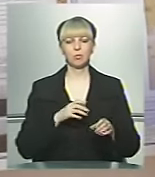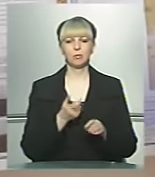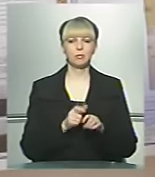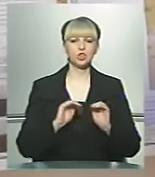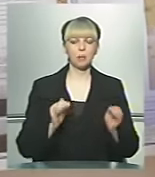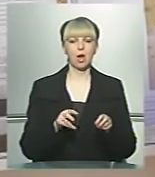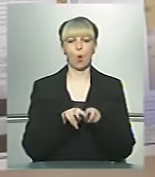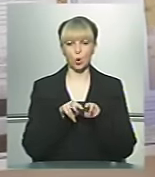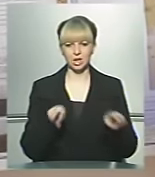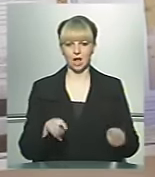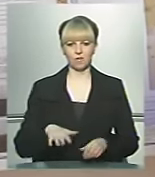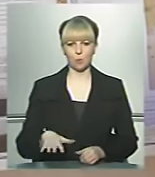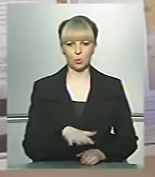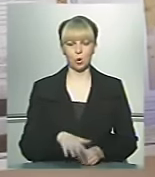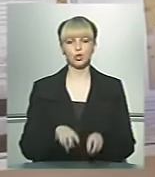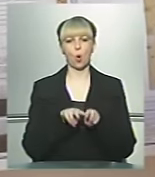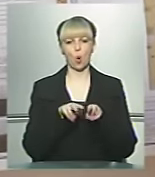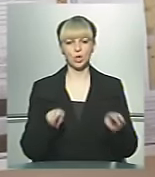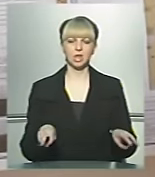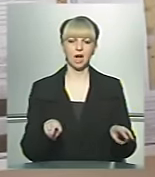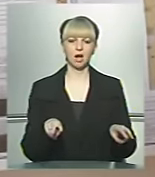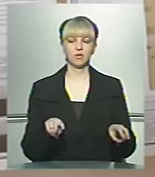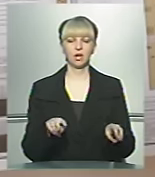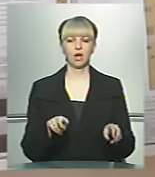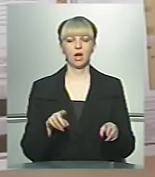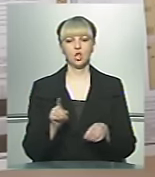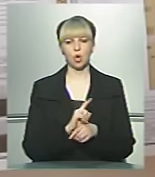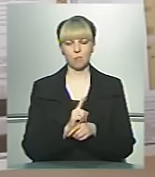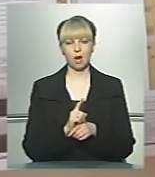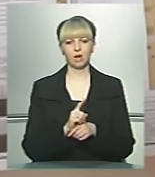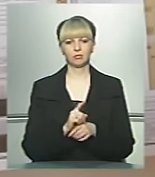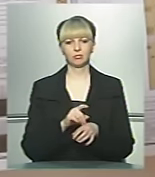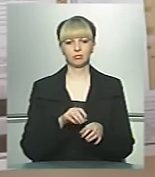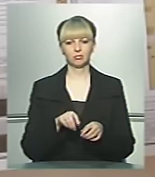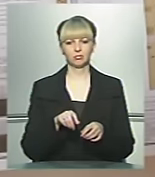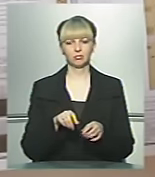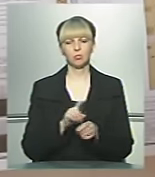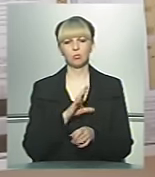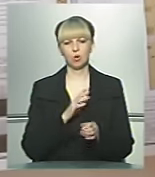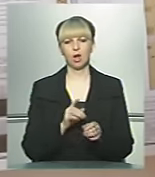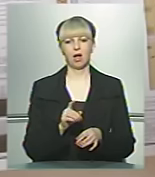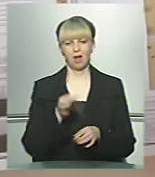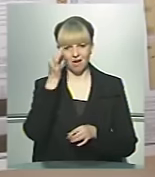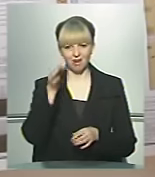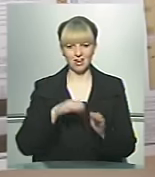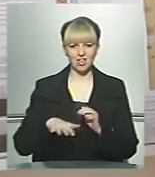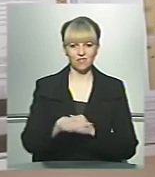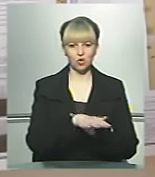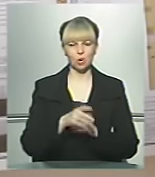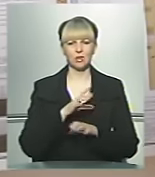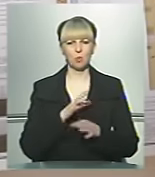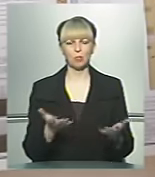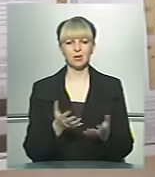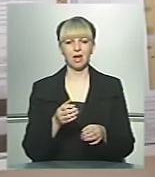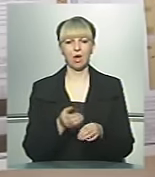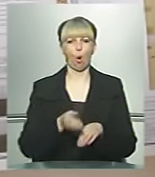більш-менш однаковою площею, однакова більш-менш нормальна конфігурація, і щоб більш-менш було рівно, не було там ніяких